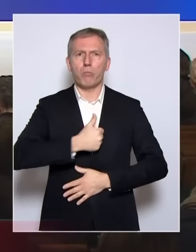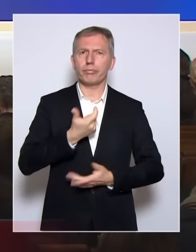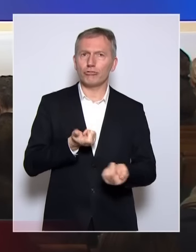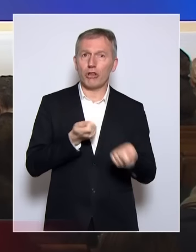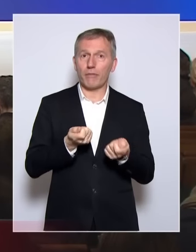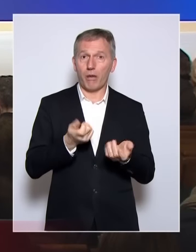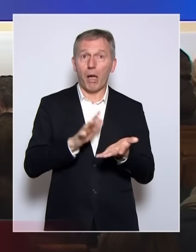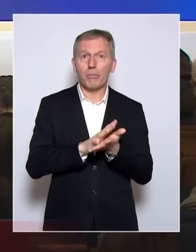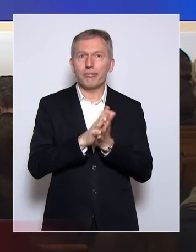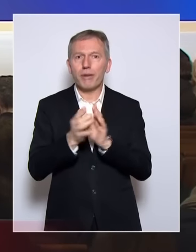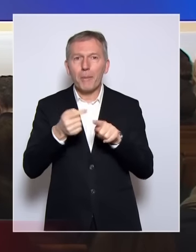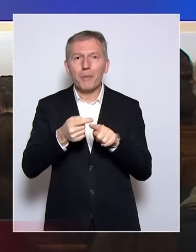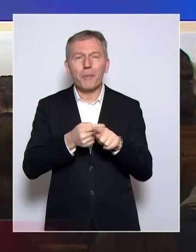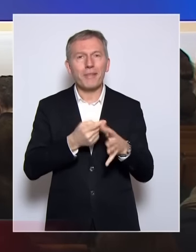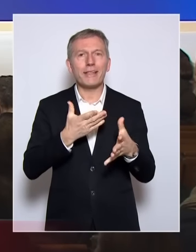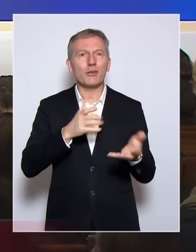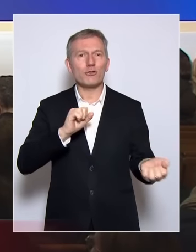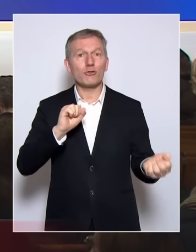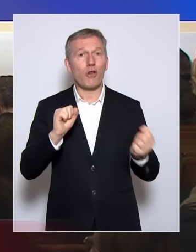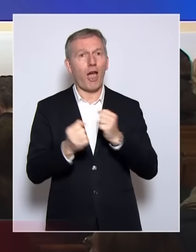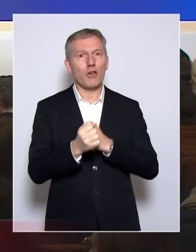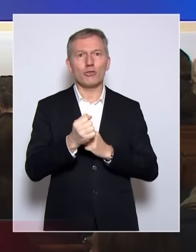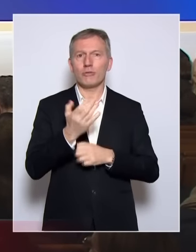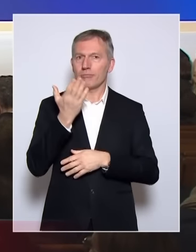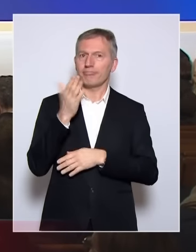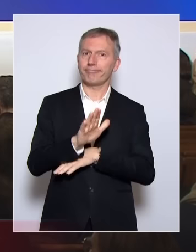s'est progressivement imposé en Européens.